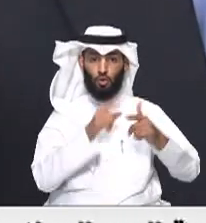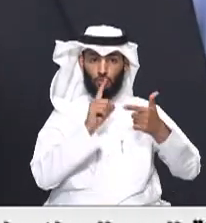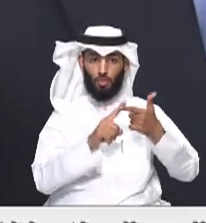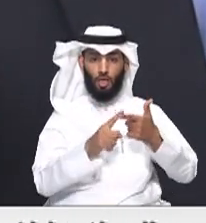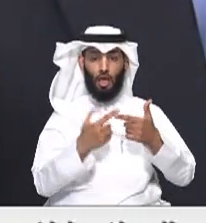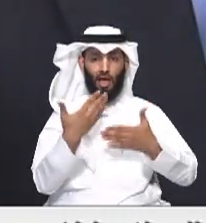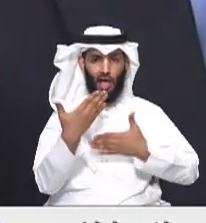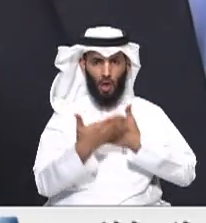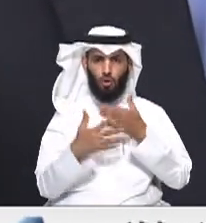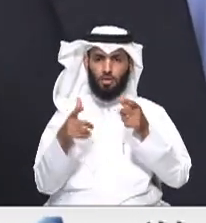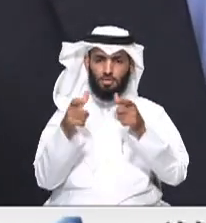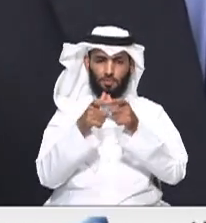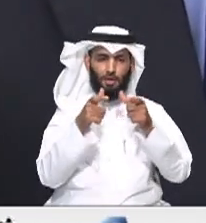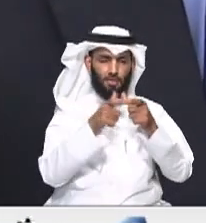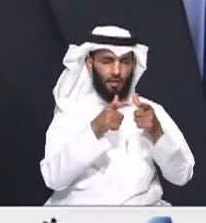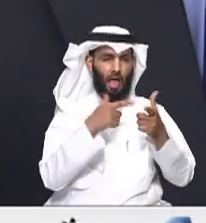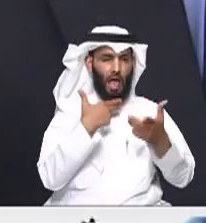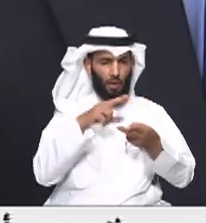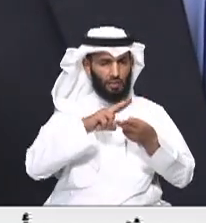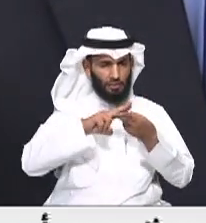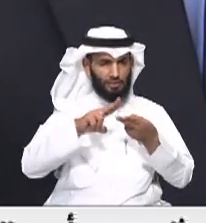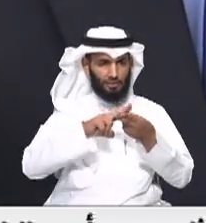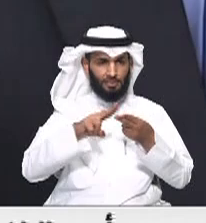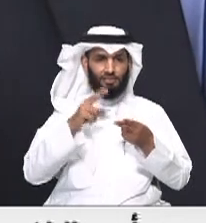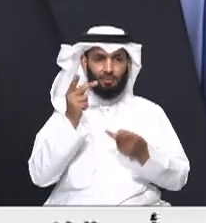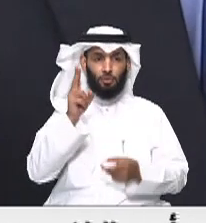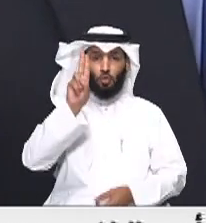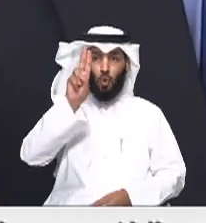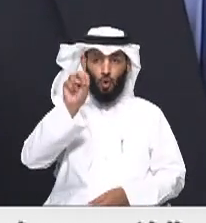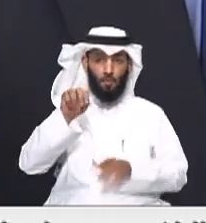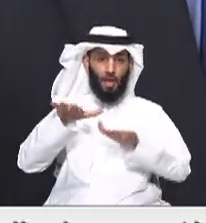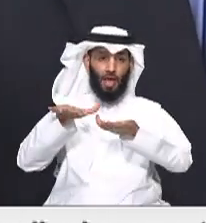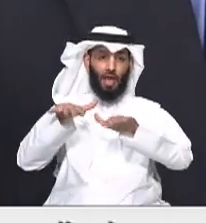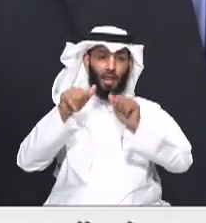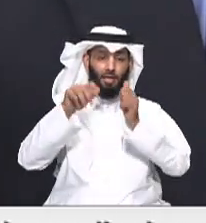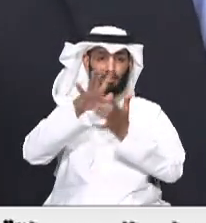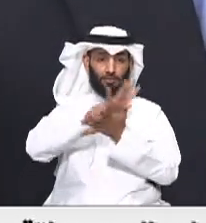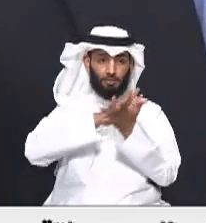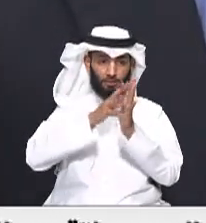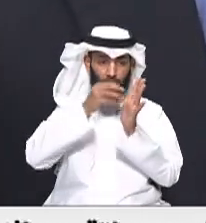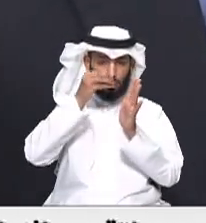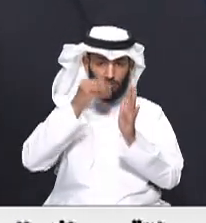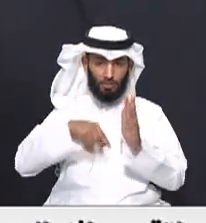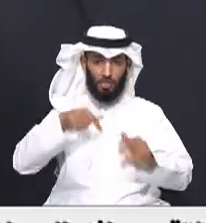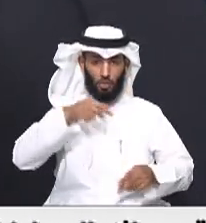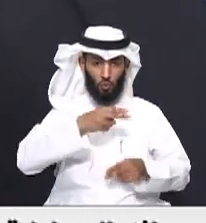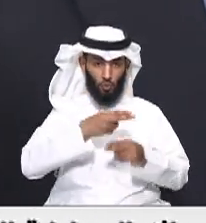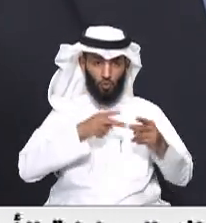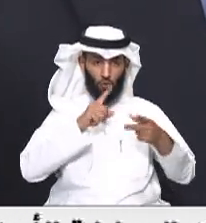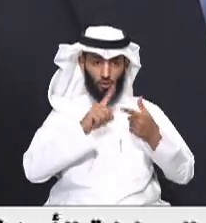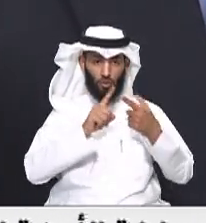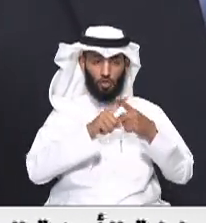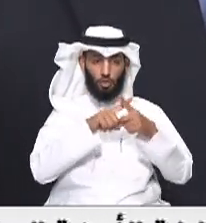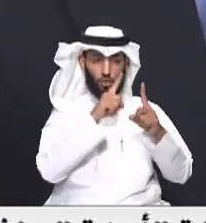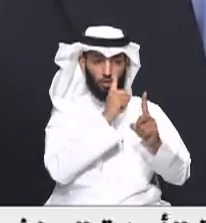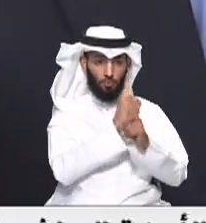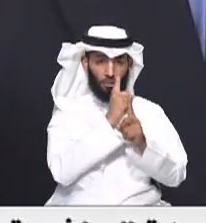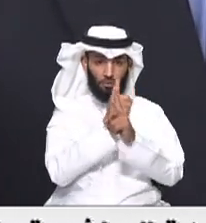النظر للخروج بشكل جديد للأمم المتحدة. هذه اللقاءات بندر تقرب وجهات النظر من